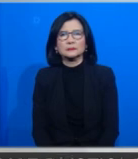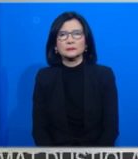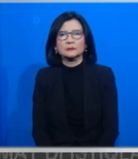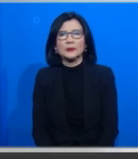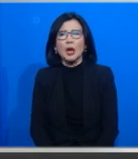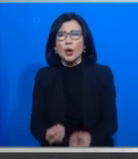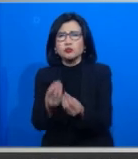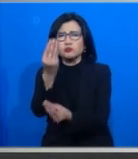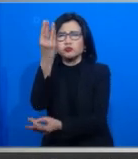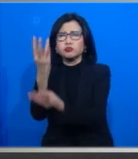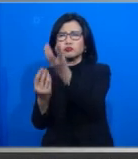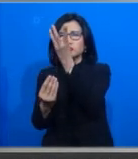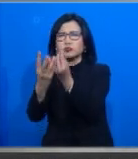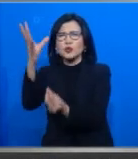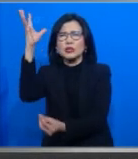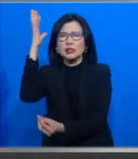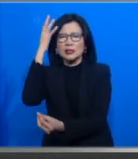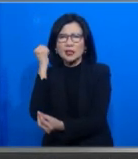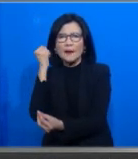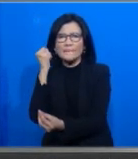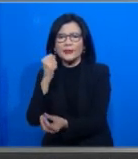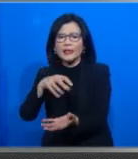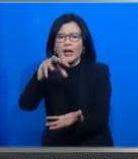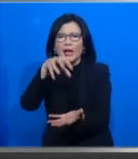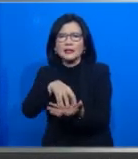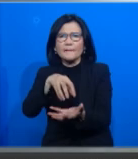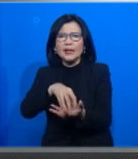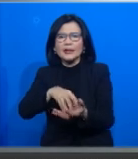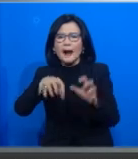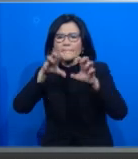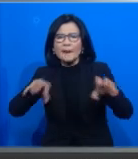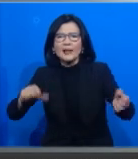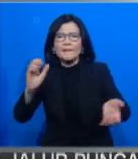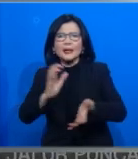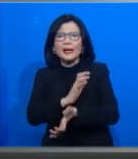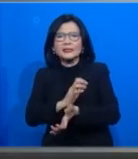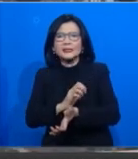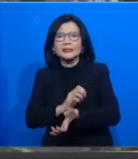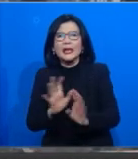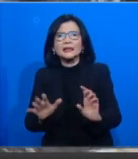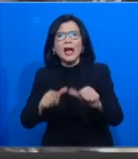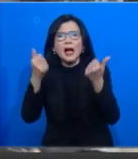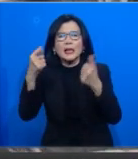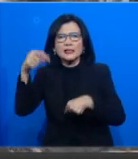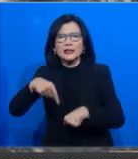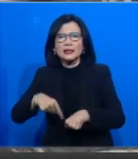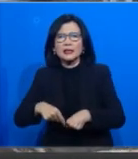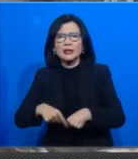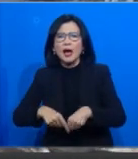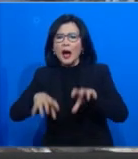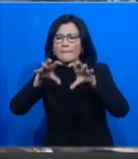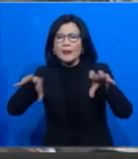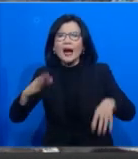Kepulan asap hitam tebal membumbung tinggi dari lapak barang bekas di Pondok Aren, Tangerang Selatan yang terbakar. Banyaknya bahan yang